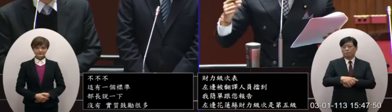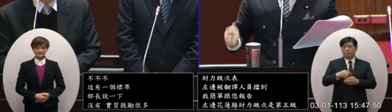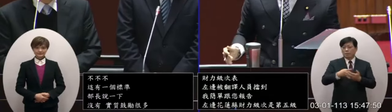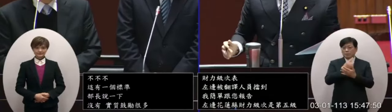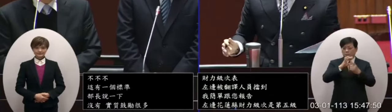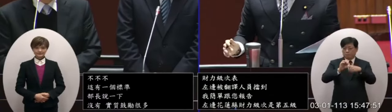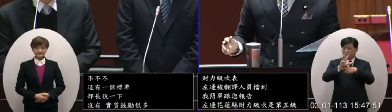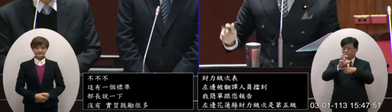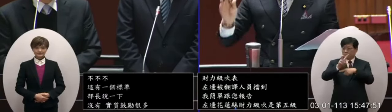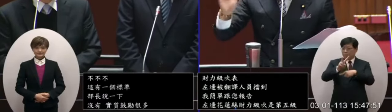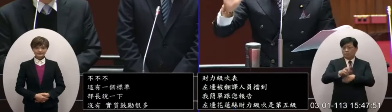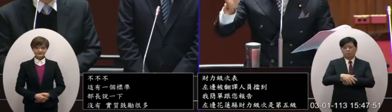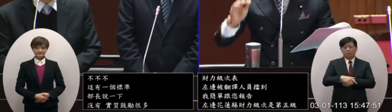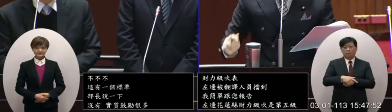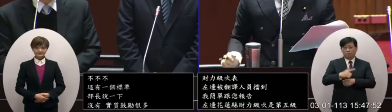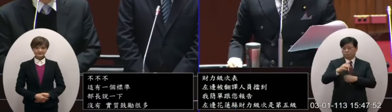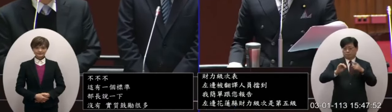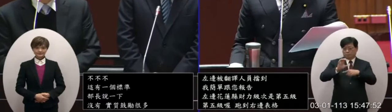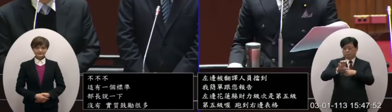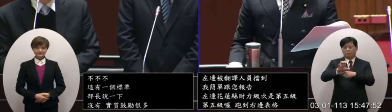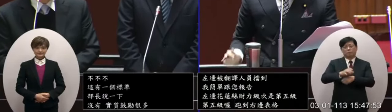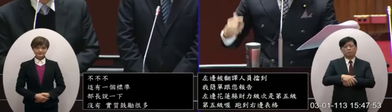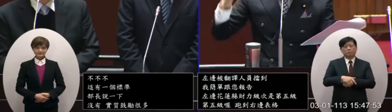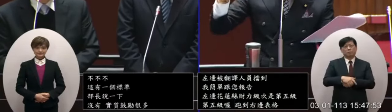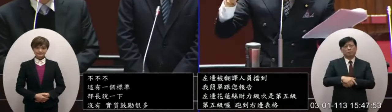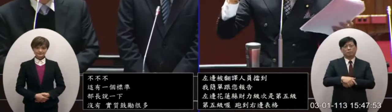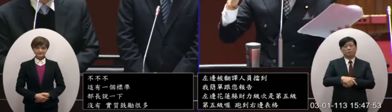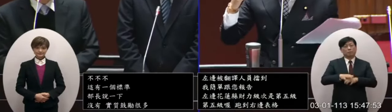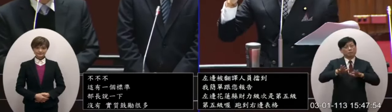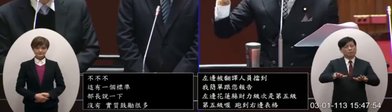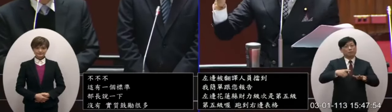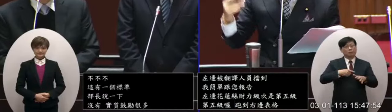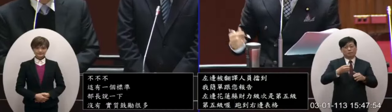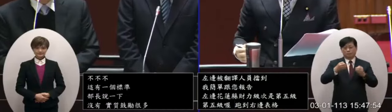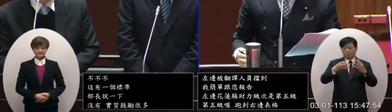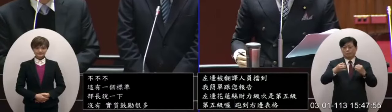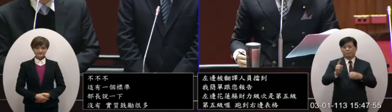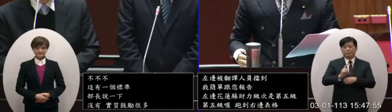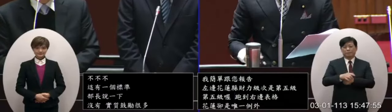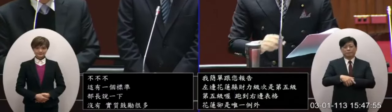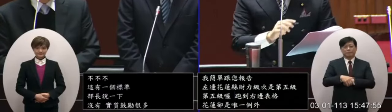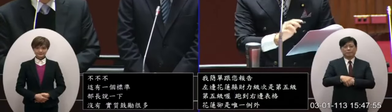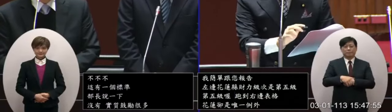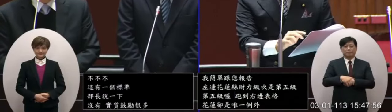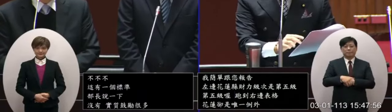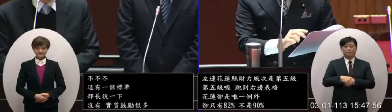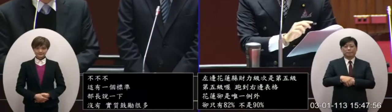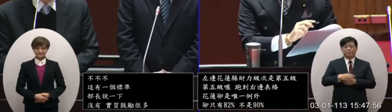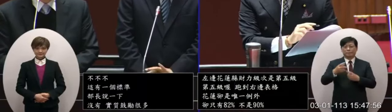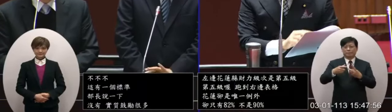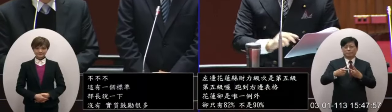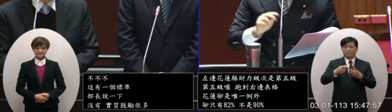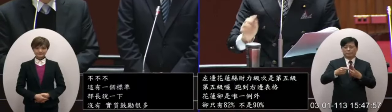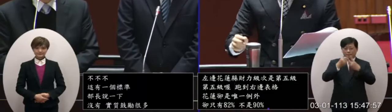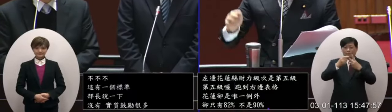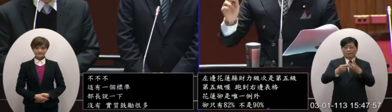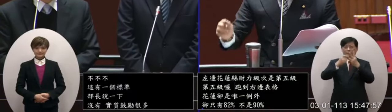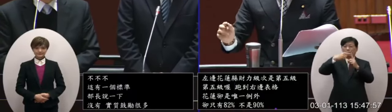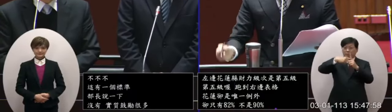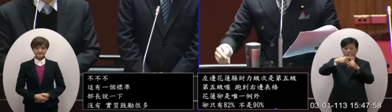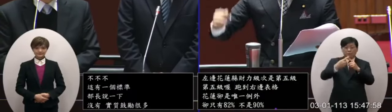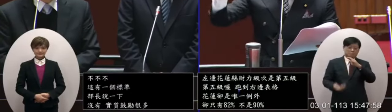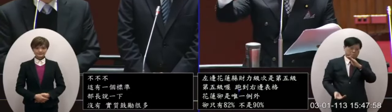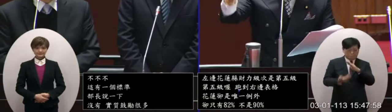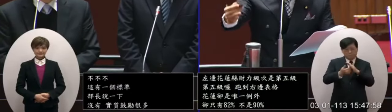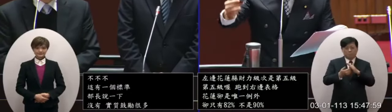有82%，不是90%，但今天我要跟您探讨的是，第二级跟第三级最高的